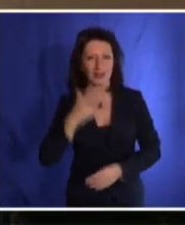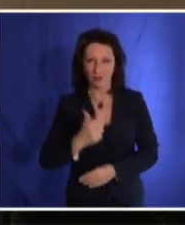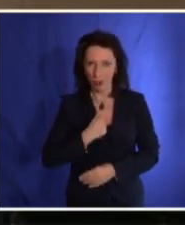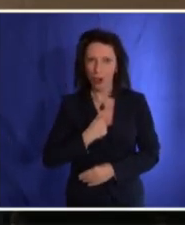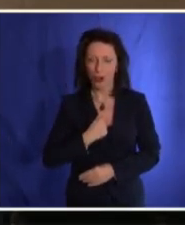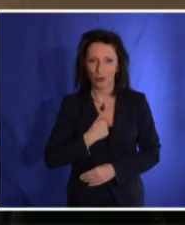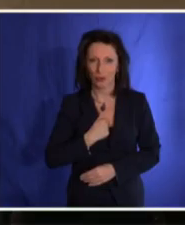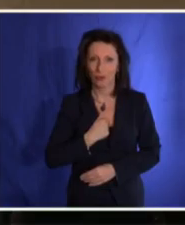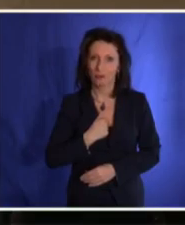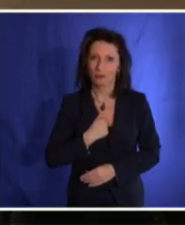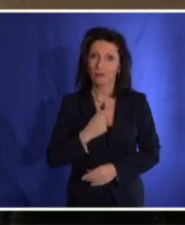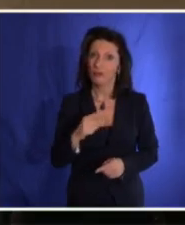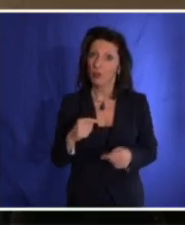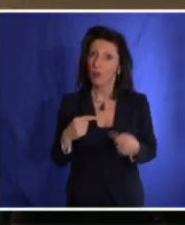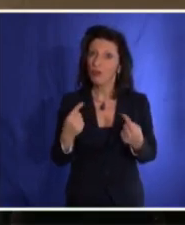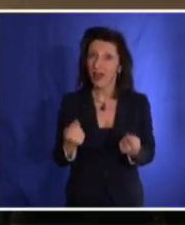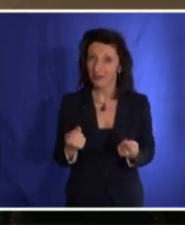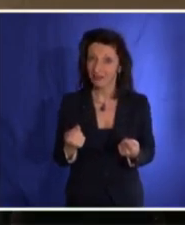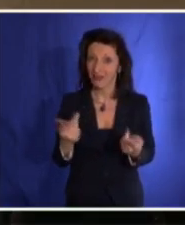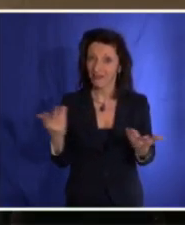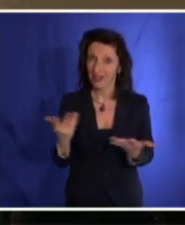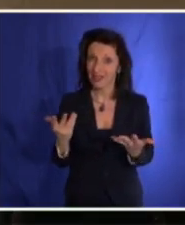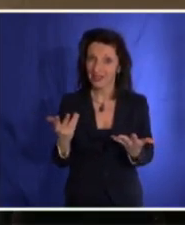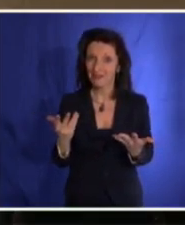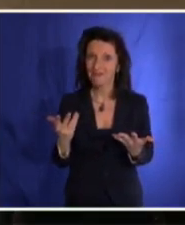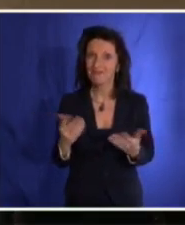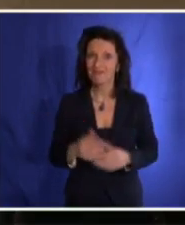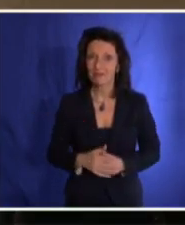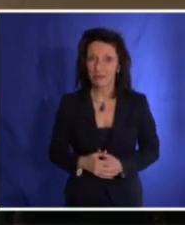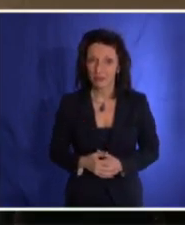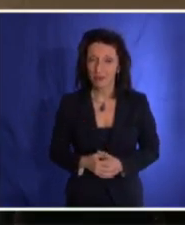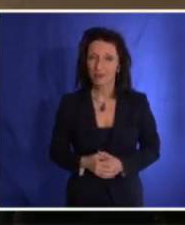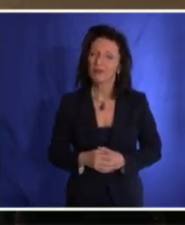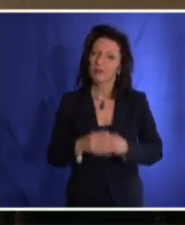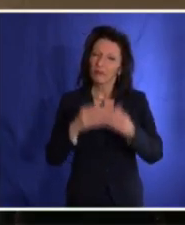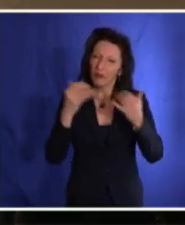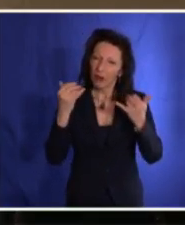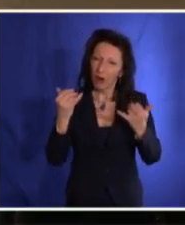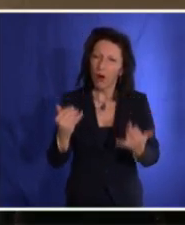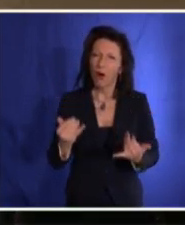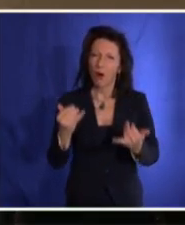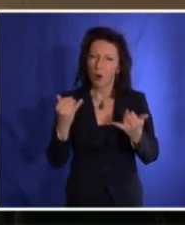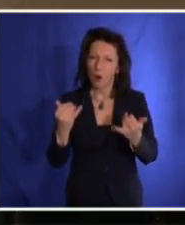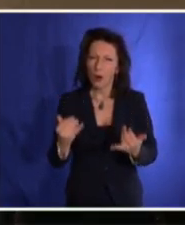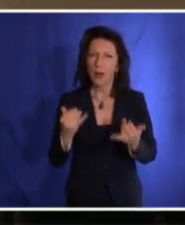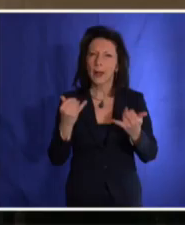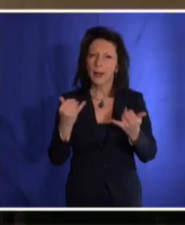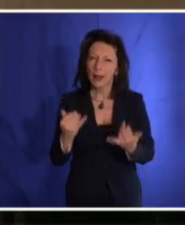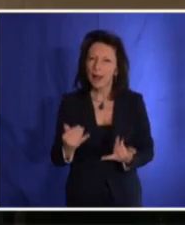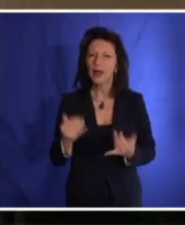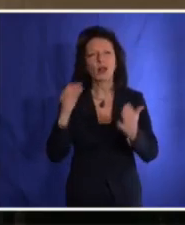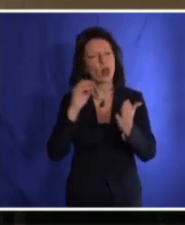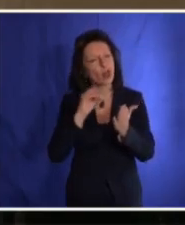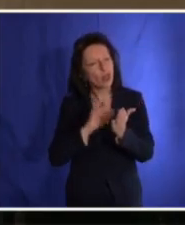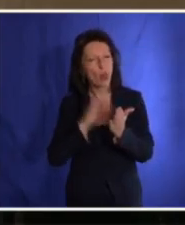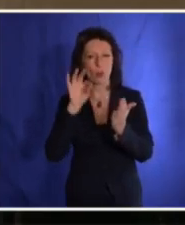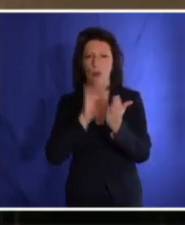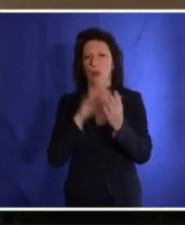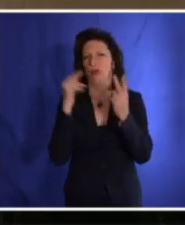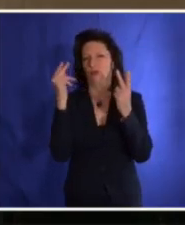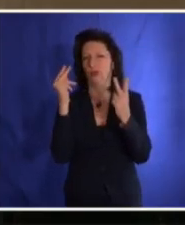Und dann wird heute auch ganz Wichtiges auf der Agenda stehen.